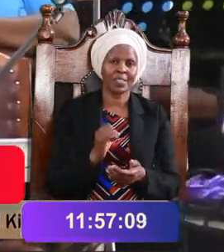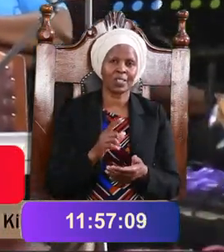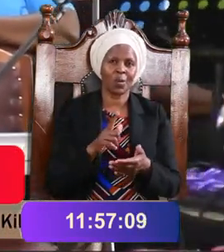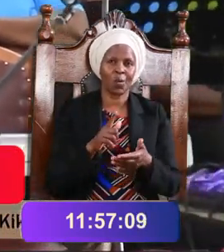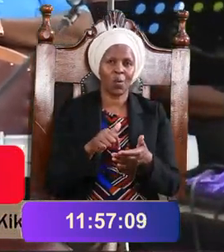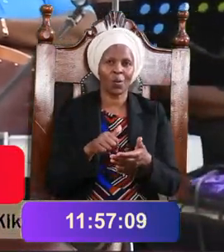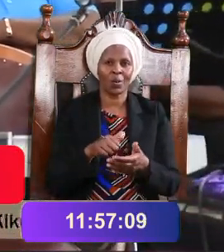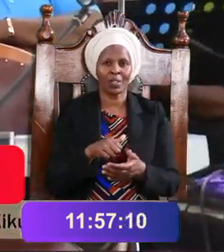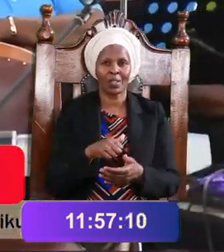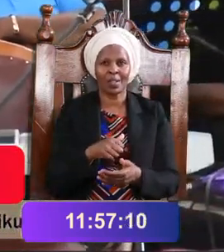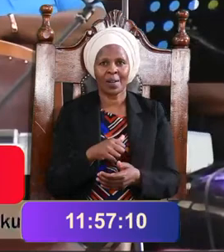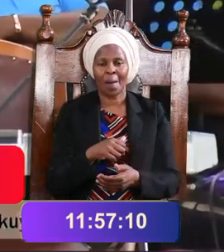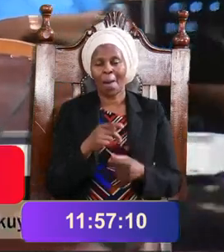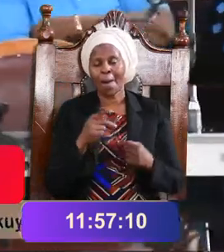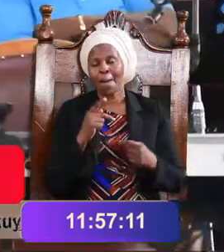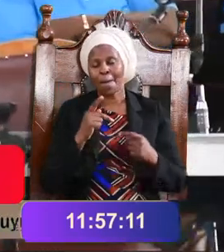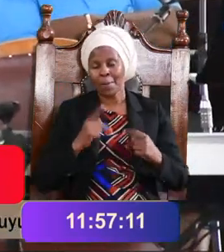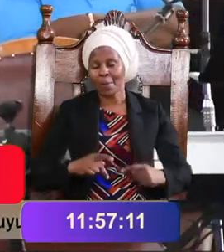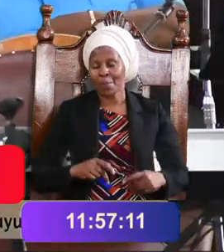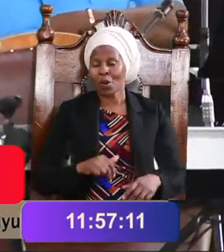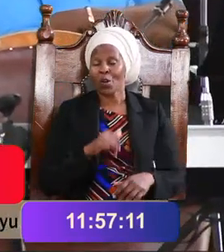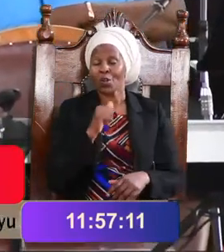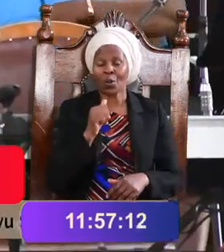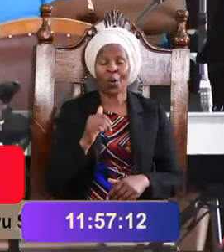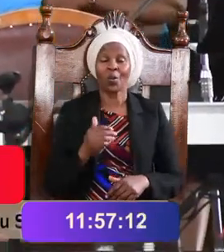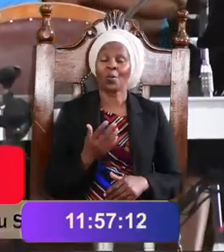the people don't want.